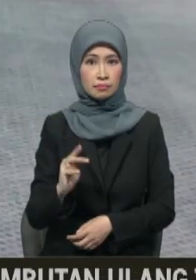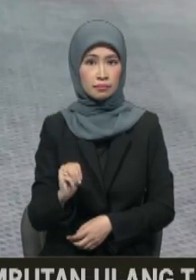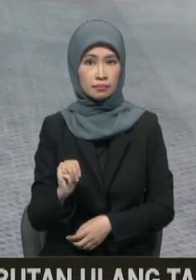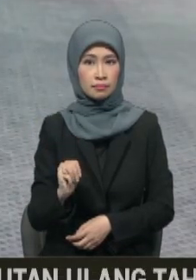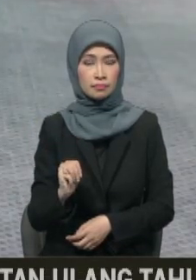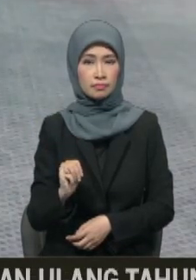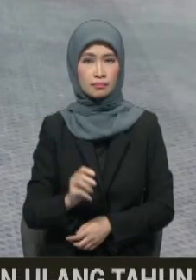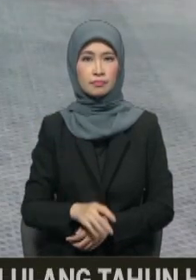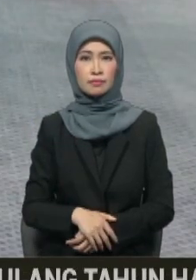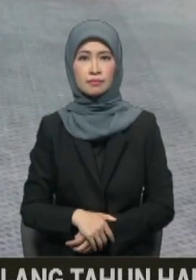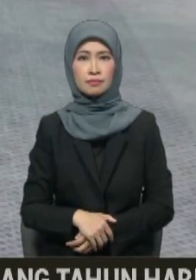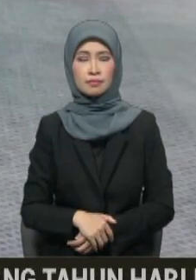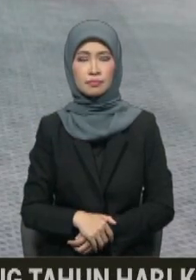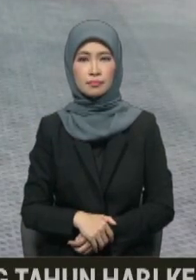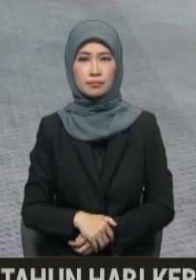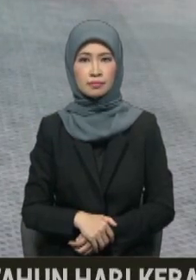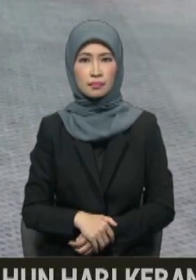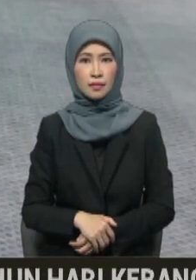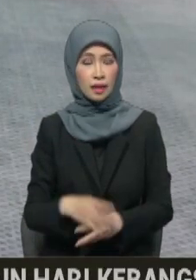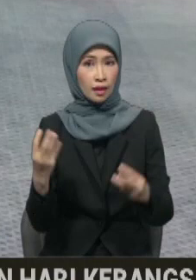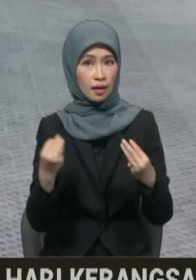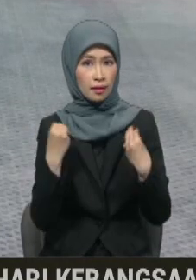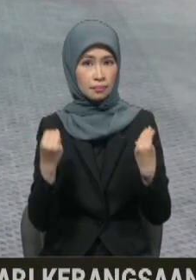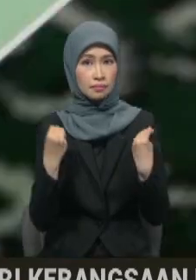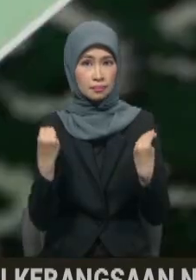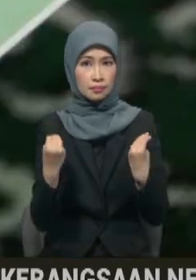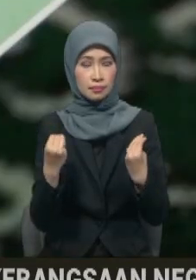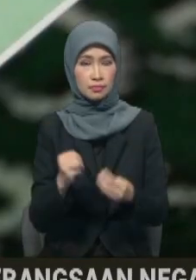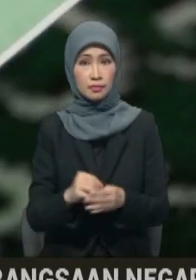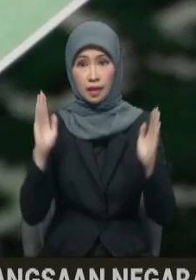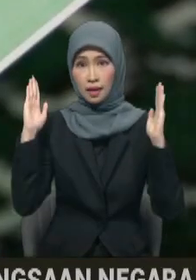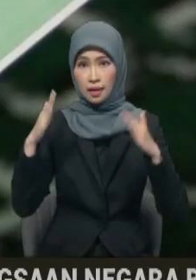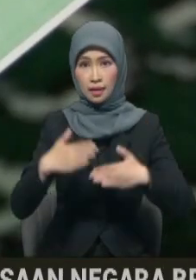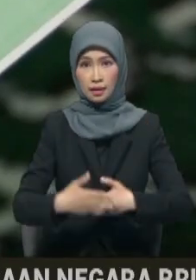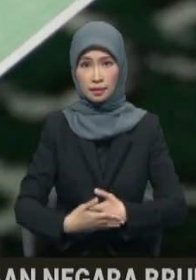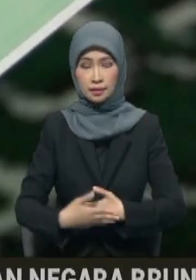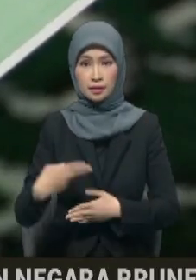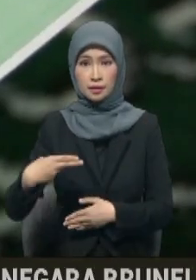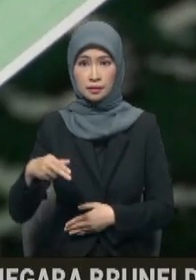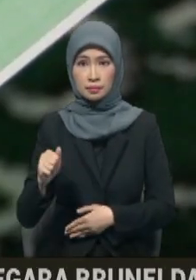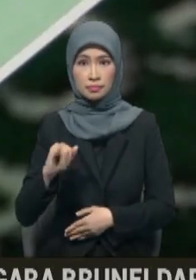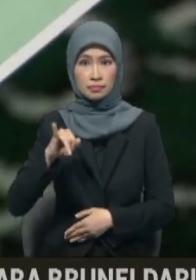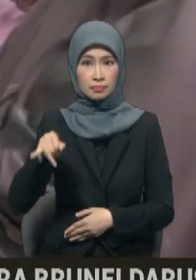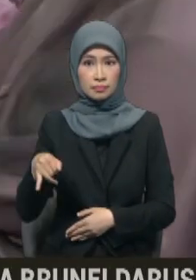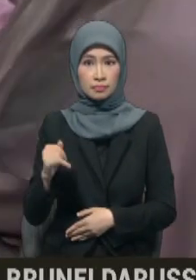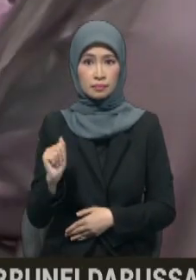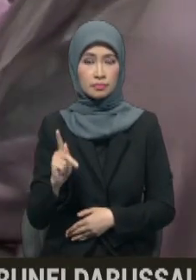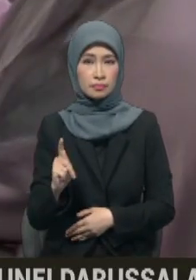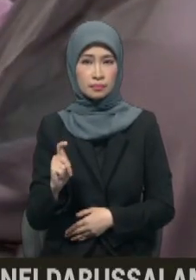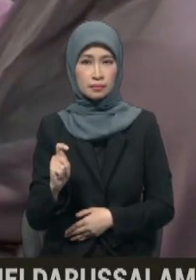menteri kewangan dan ekonomi kedua Majlis diisikan dengan solat sunat hajat bacaan surah Yasin dan doa